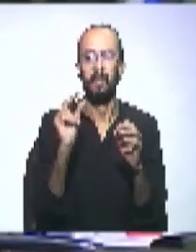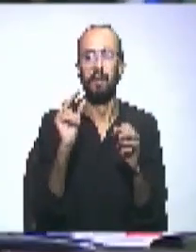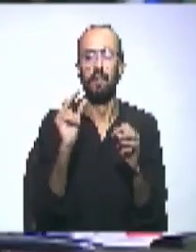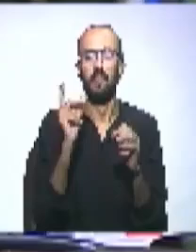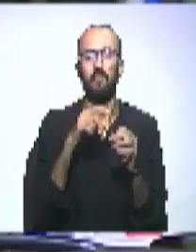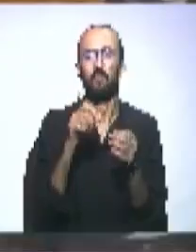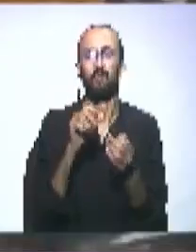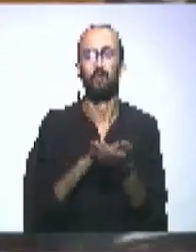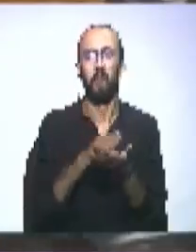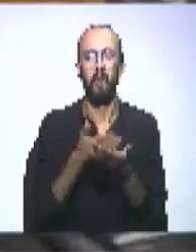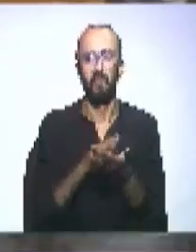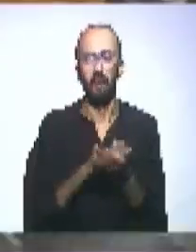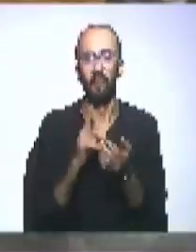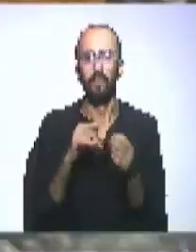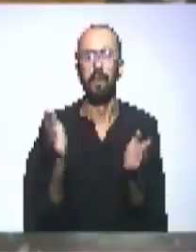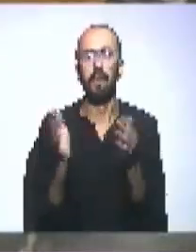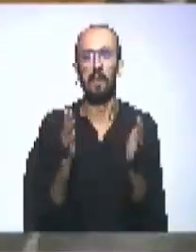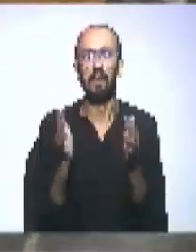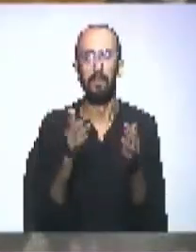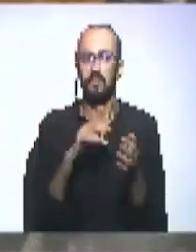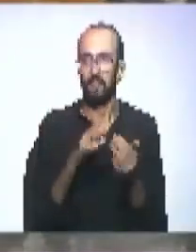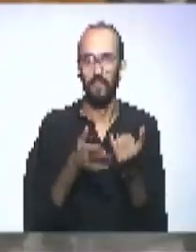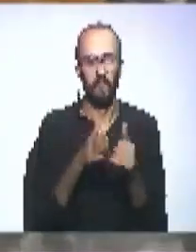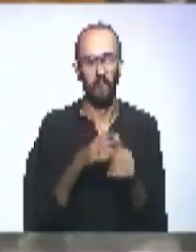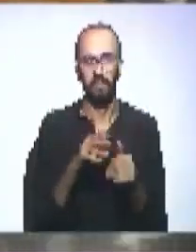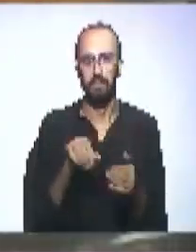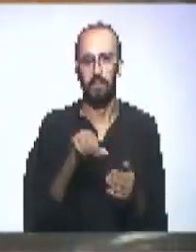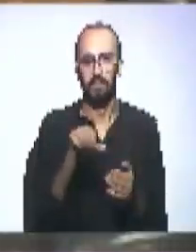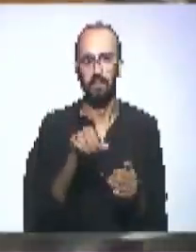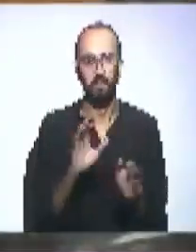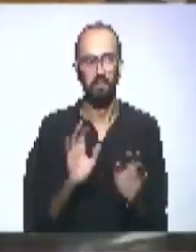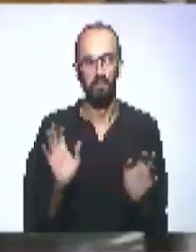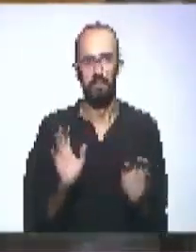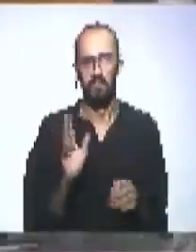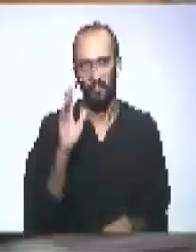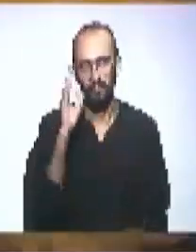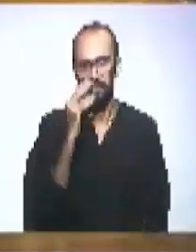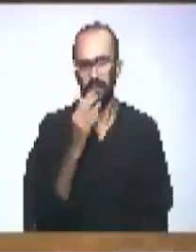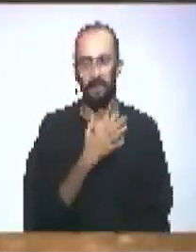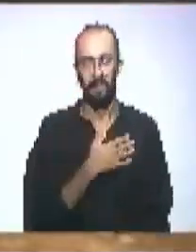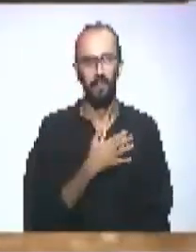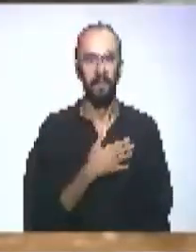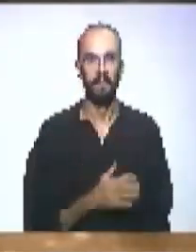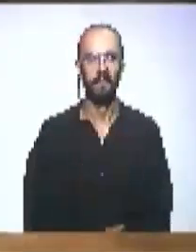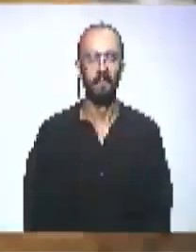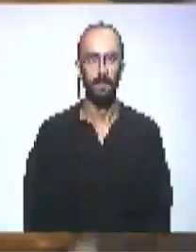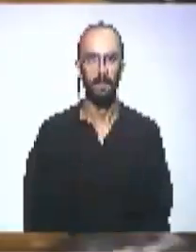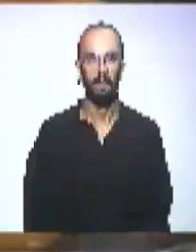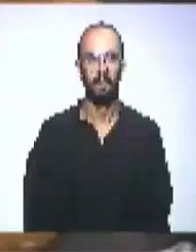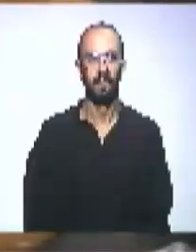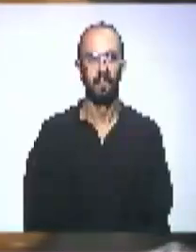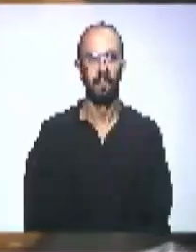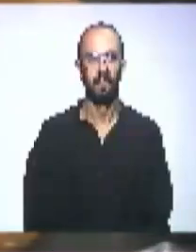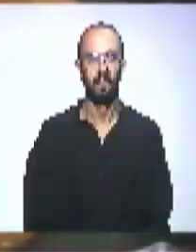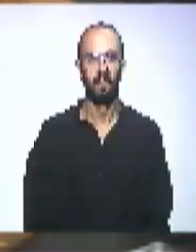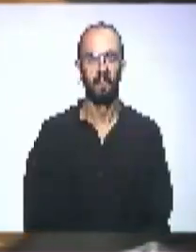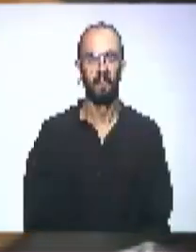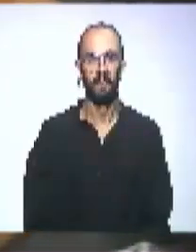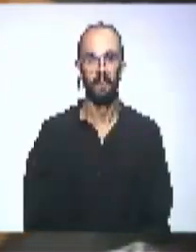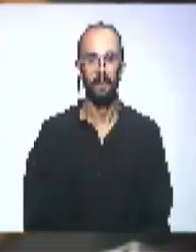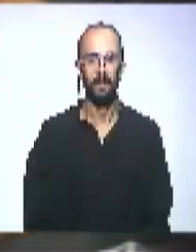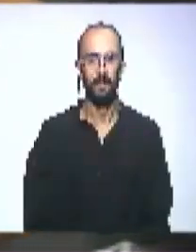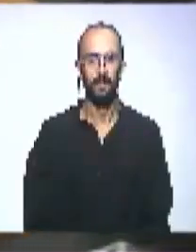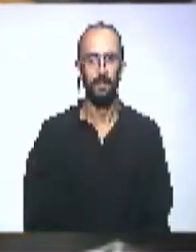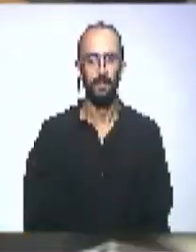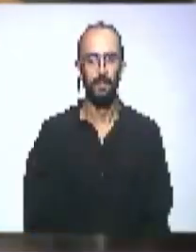وبقسماط ودقيق وكده ونشتغل ونقلي على طول. ميرسي قوي. تحت امرك تحت امرك تحت امرك. نور سينا يا